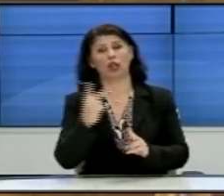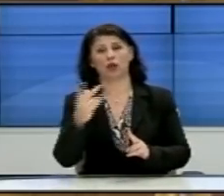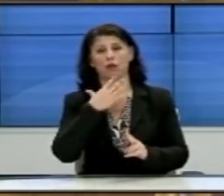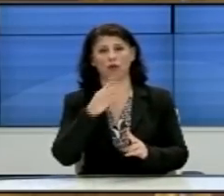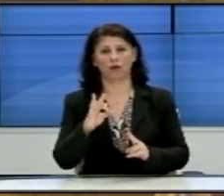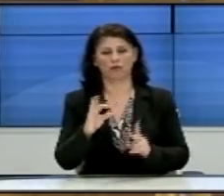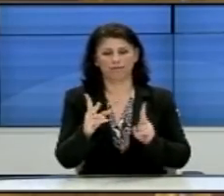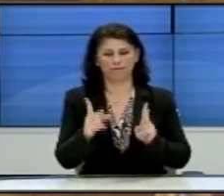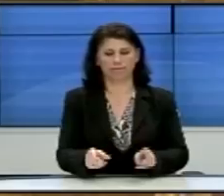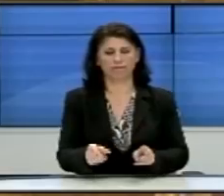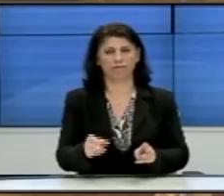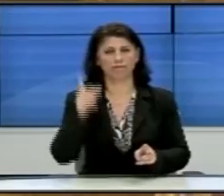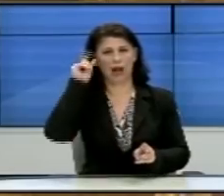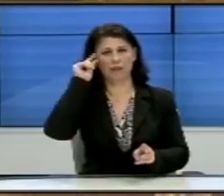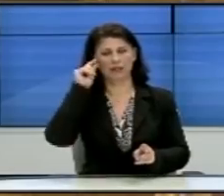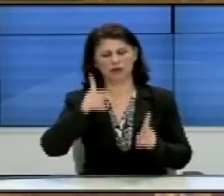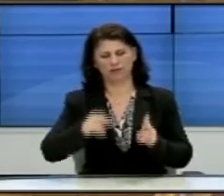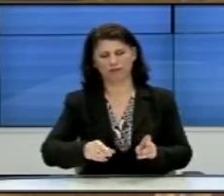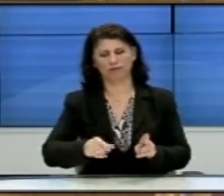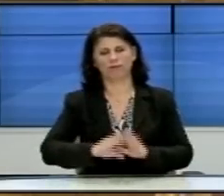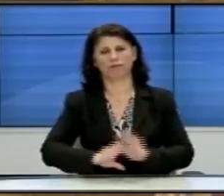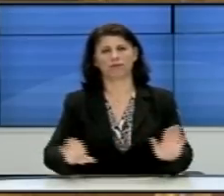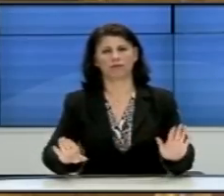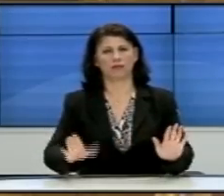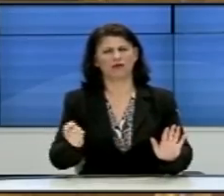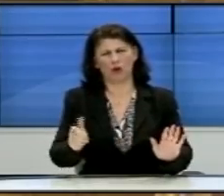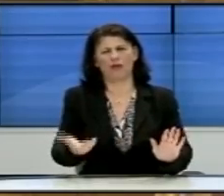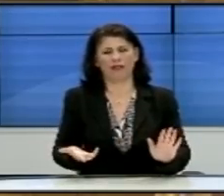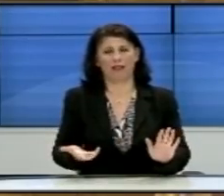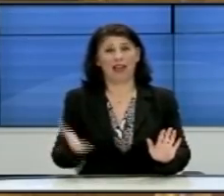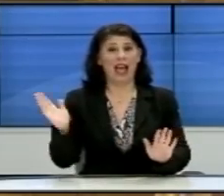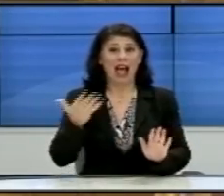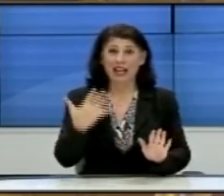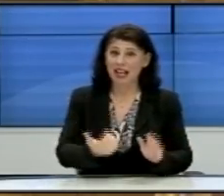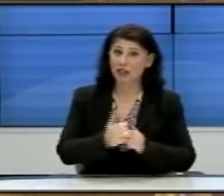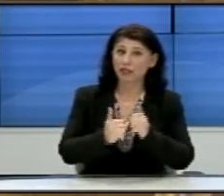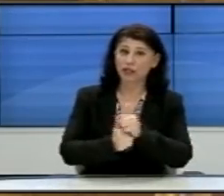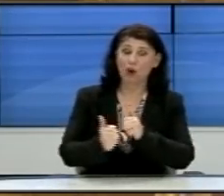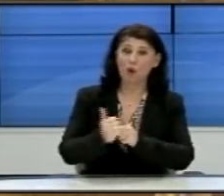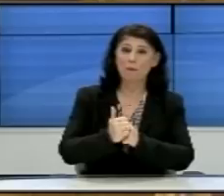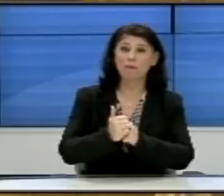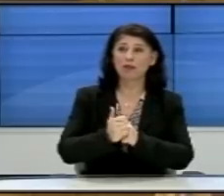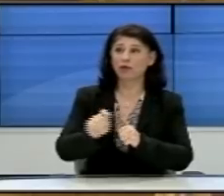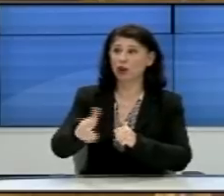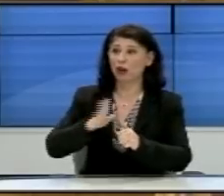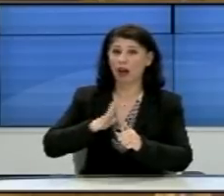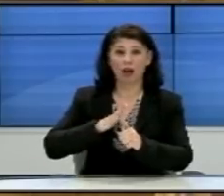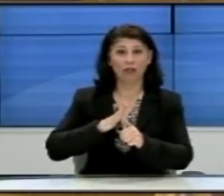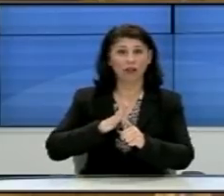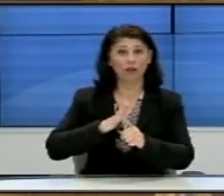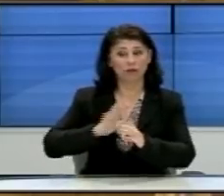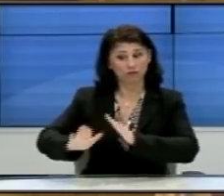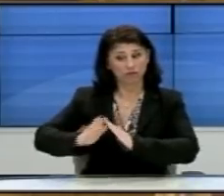λόγους, σταματάνε τις σπουδές τους. Αν υπάρχουν δομές φοιτητικής μέρημνας για τα παιδιά του λαού μας.